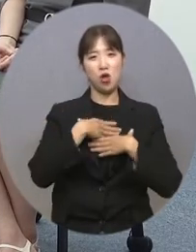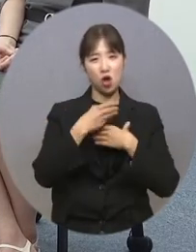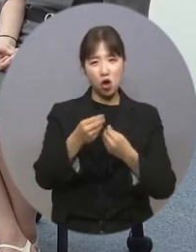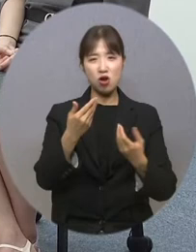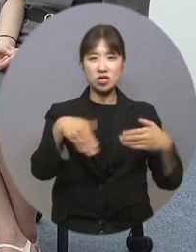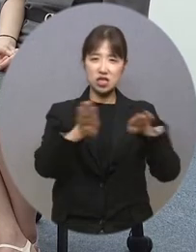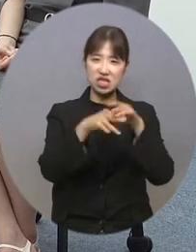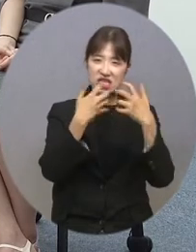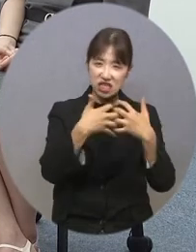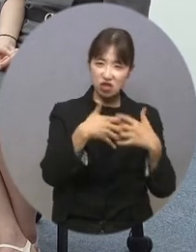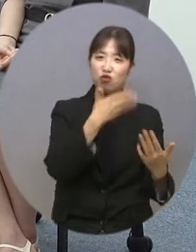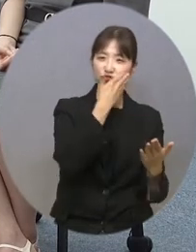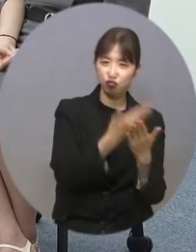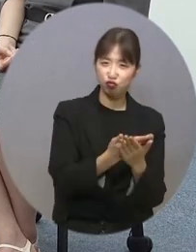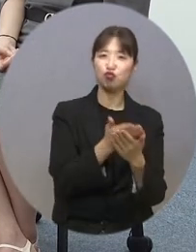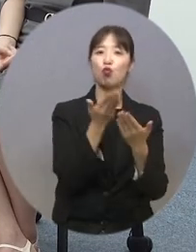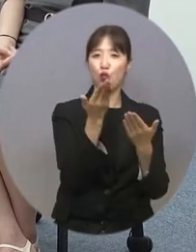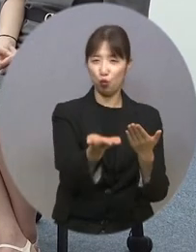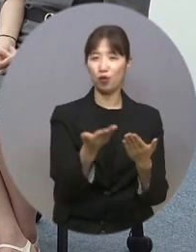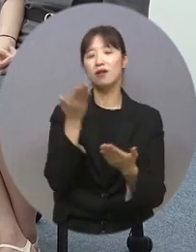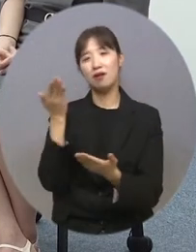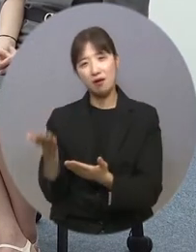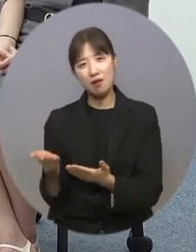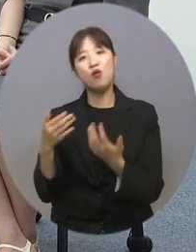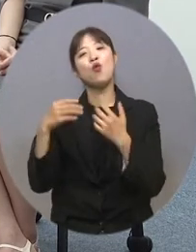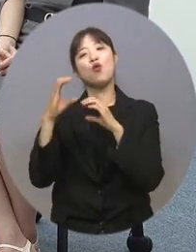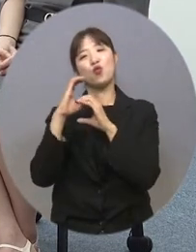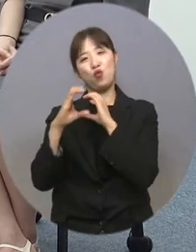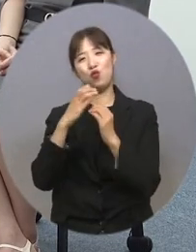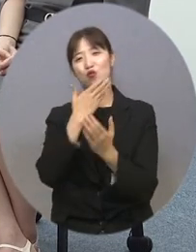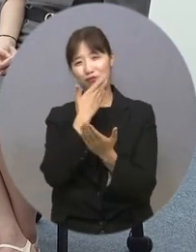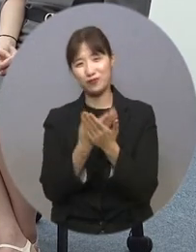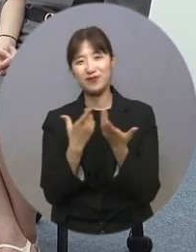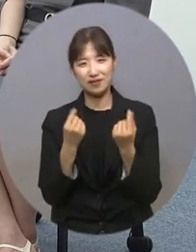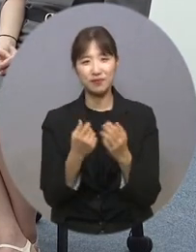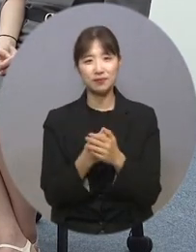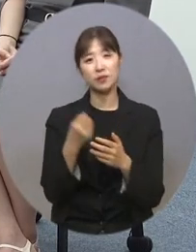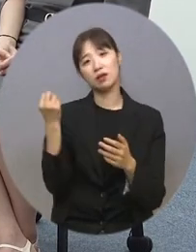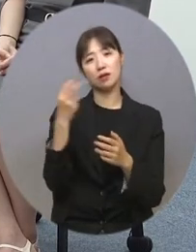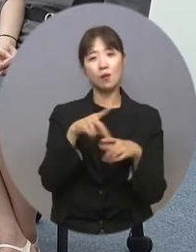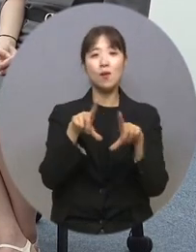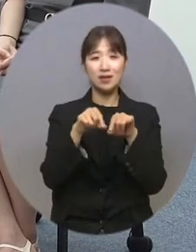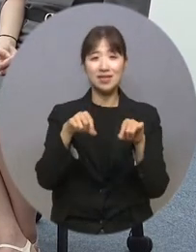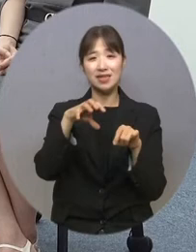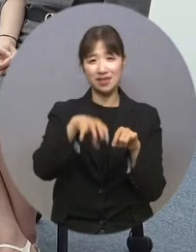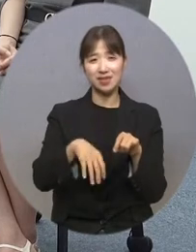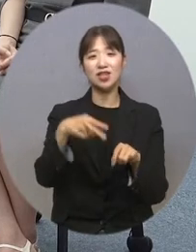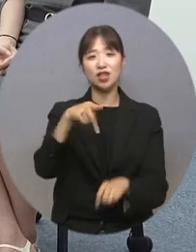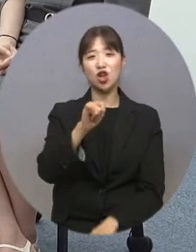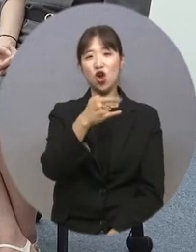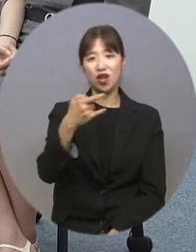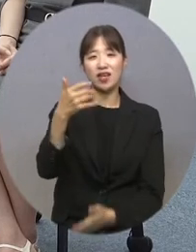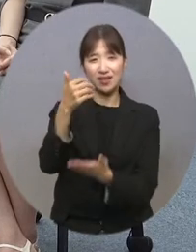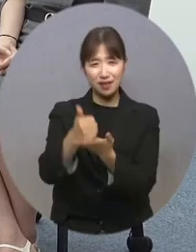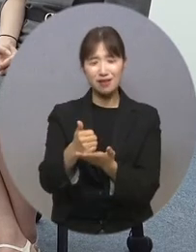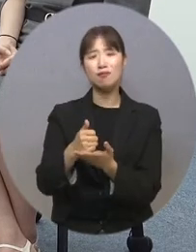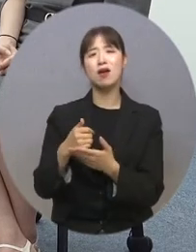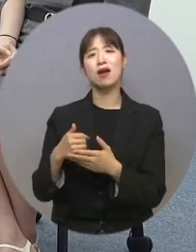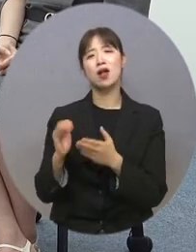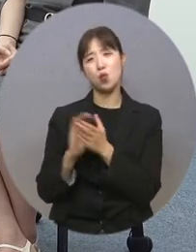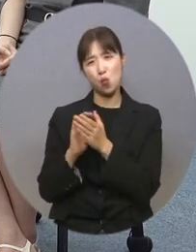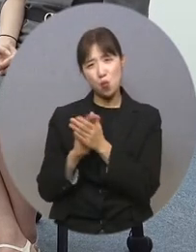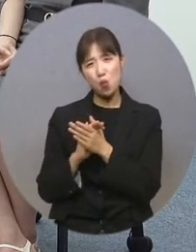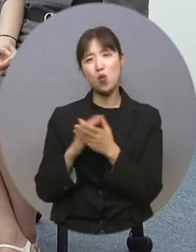분이 있고 소통에도 중요 하신 분이 있고 식당도 사실은 또 이제 우리 선생님은 직장생활 하면 동료들 하고